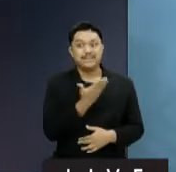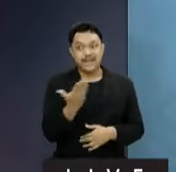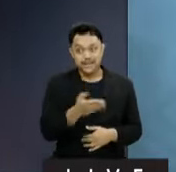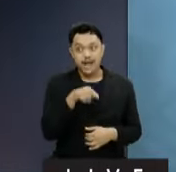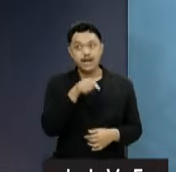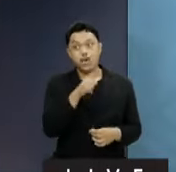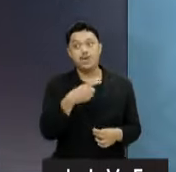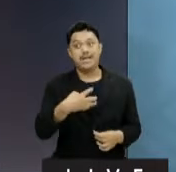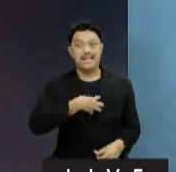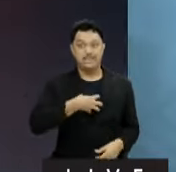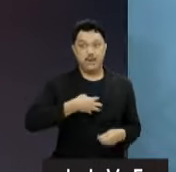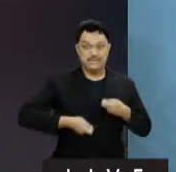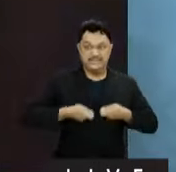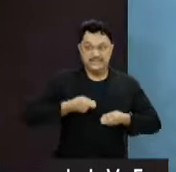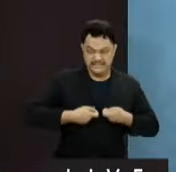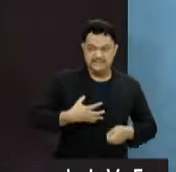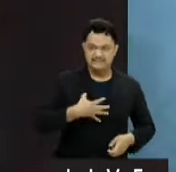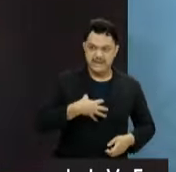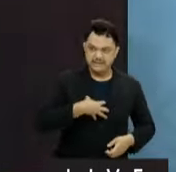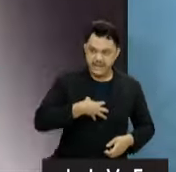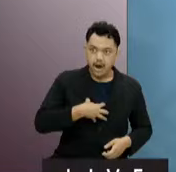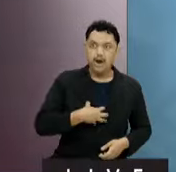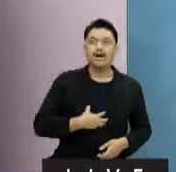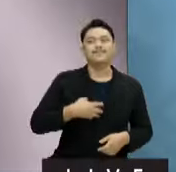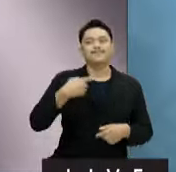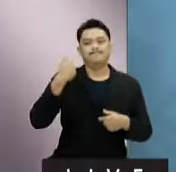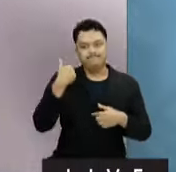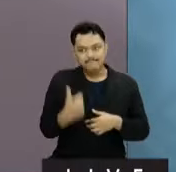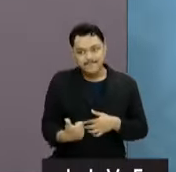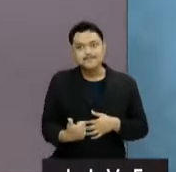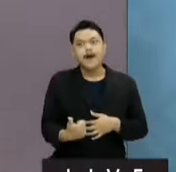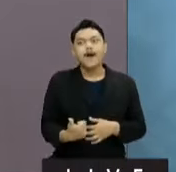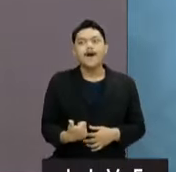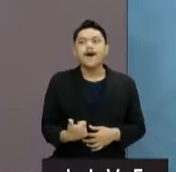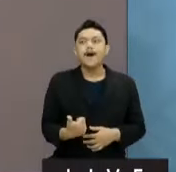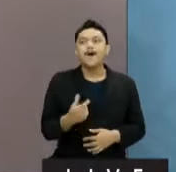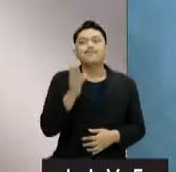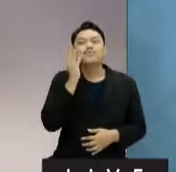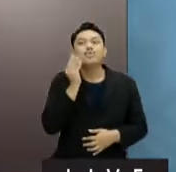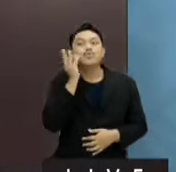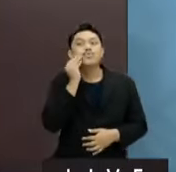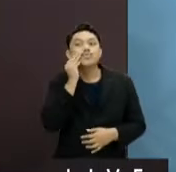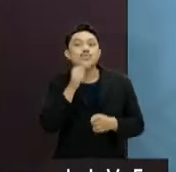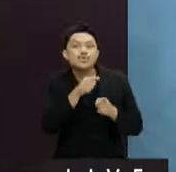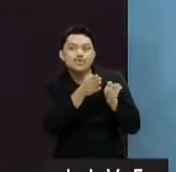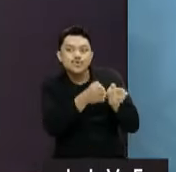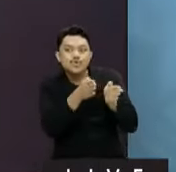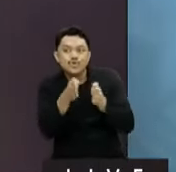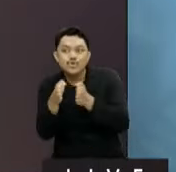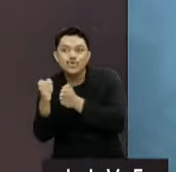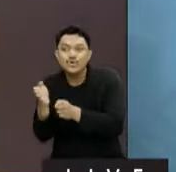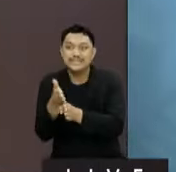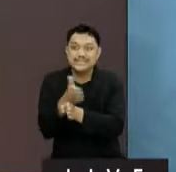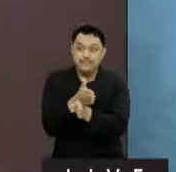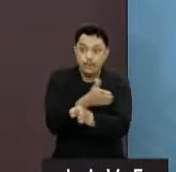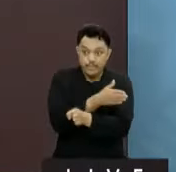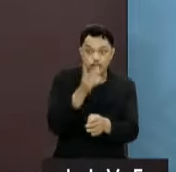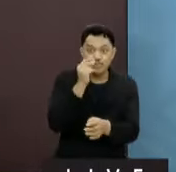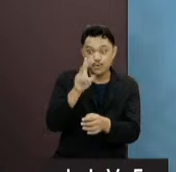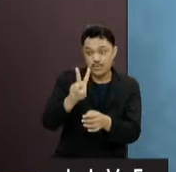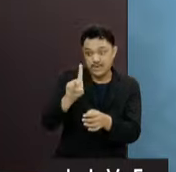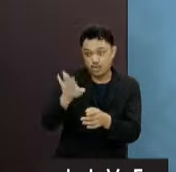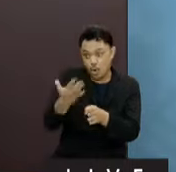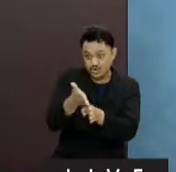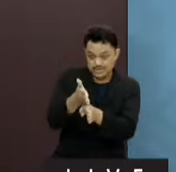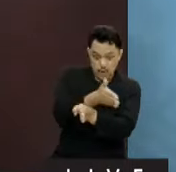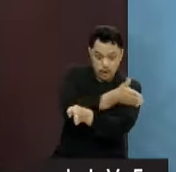emosional, artinya emotion focus coping. Nah, pada usia-usia sebelum dewasa itu biasanya yang lebih